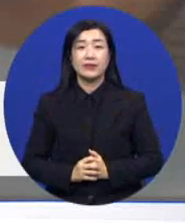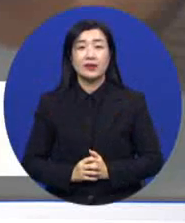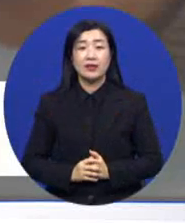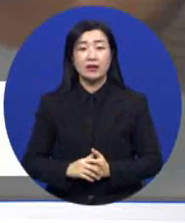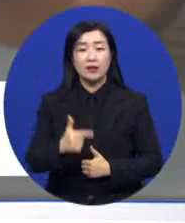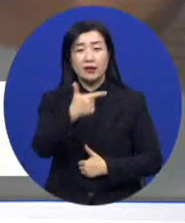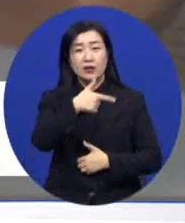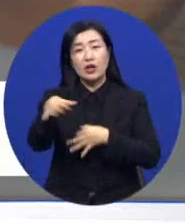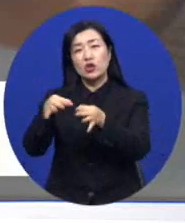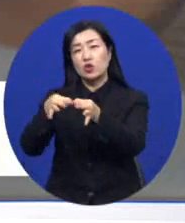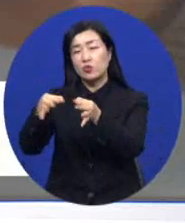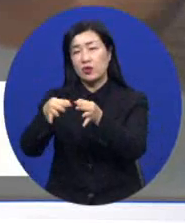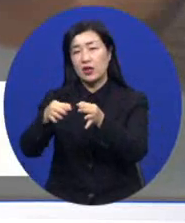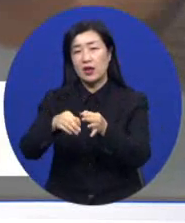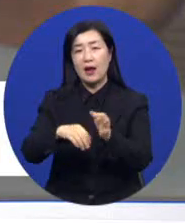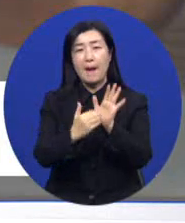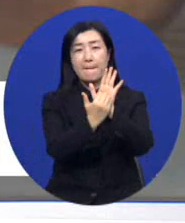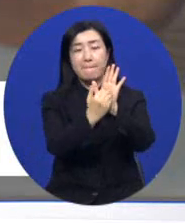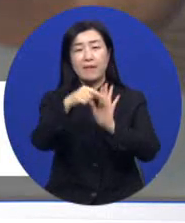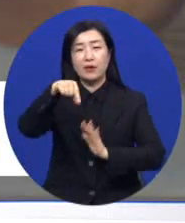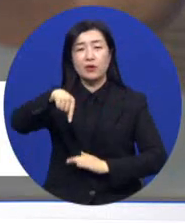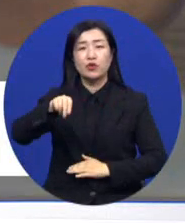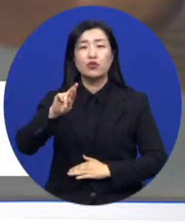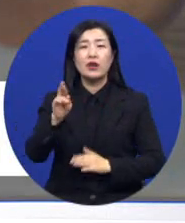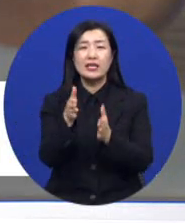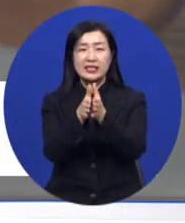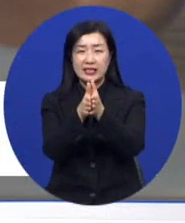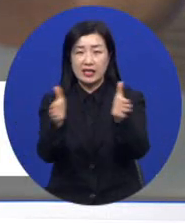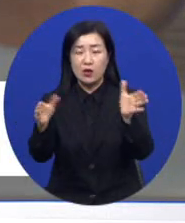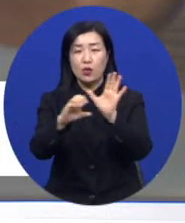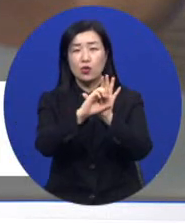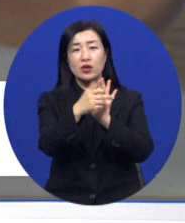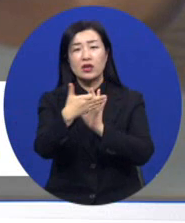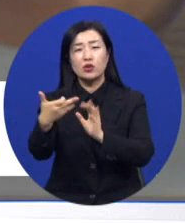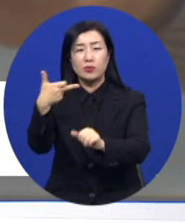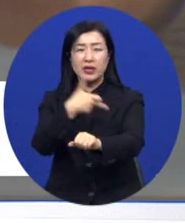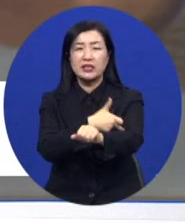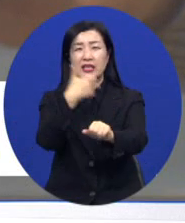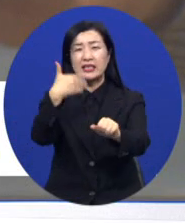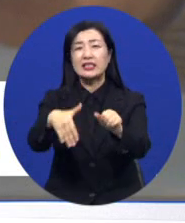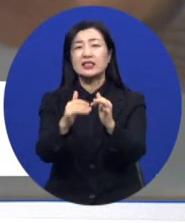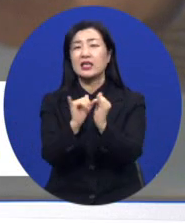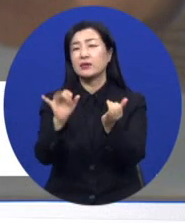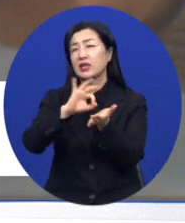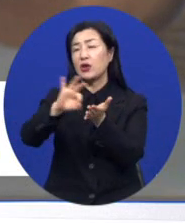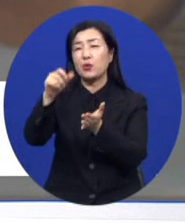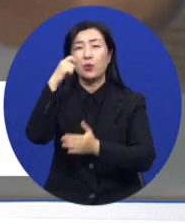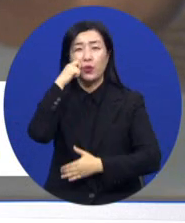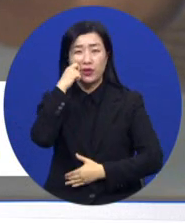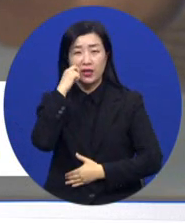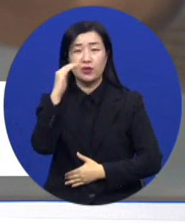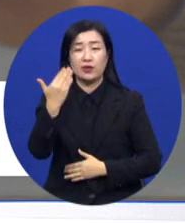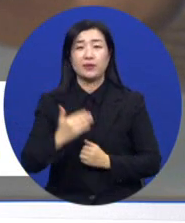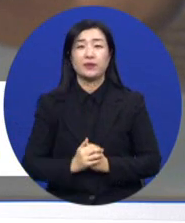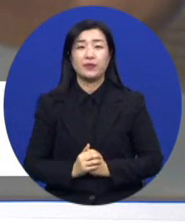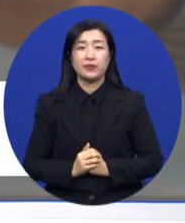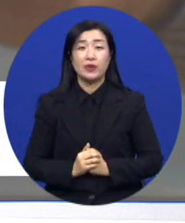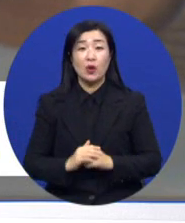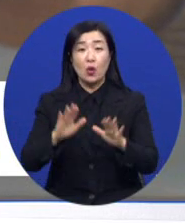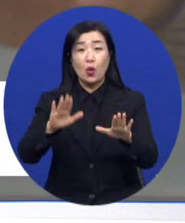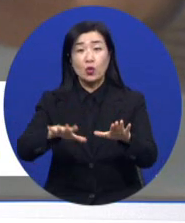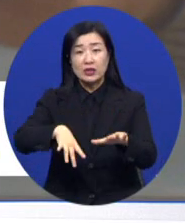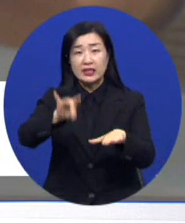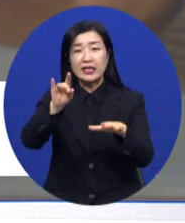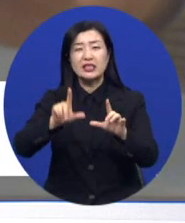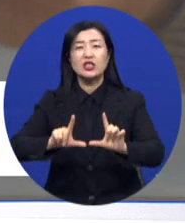이제 대규모 점포 에서도 방역 패스 가 적용되면서 코론 알고 백신을 맞지 않는 사람은 이용을 할 수 없게 됐지요 오늘이